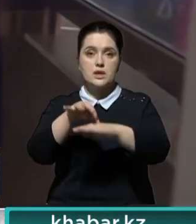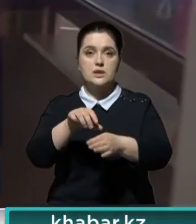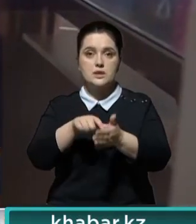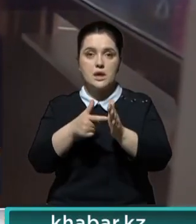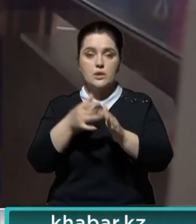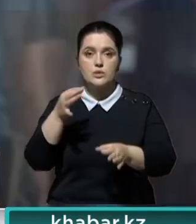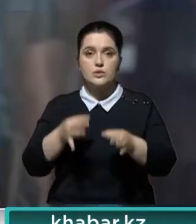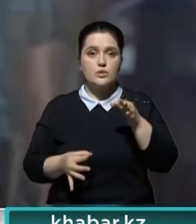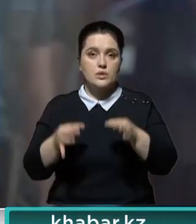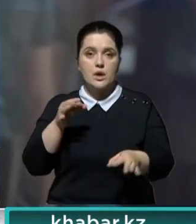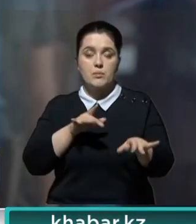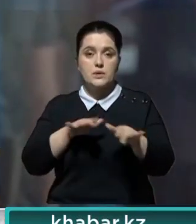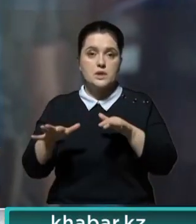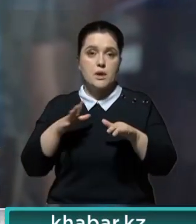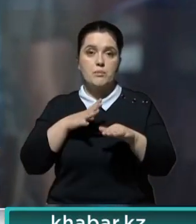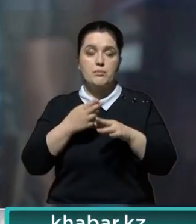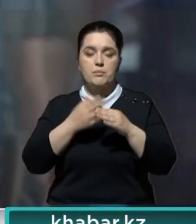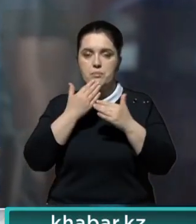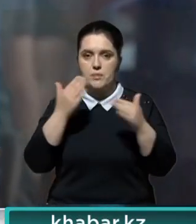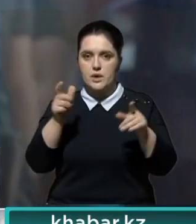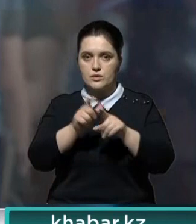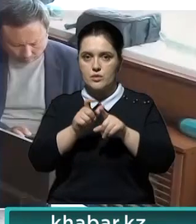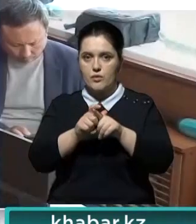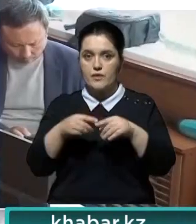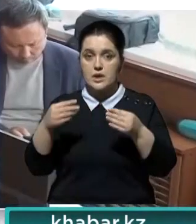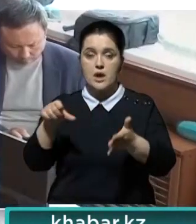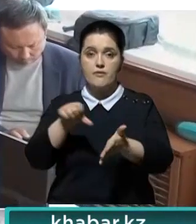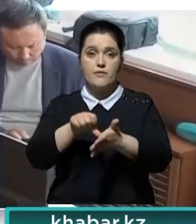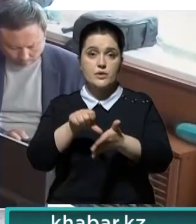зал суда. В начале процесса ему было предоставлено последнее слово.